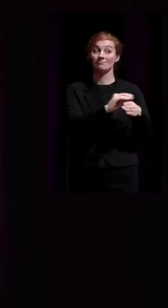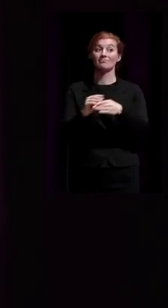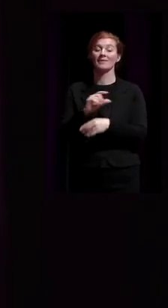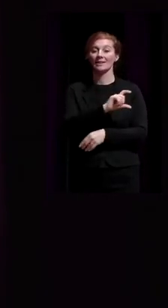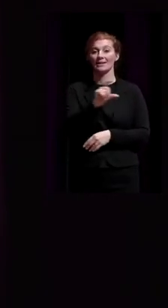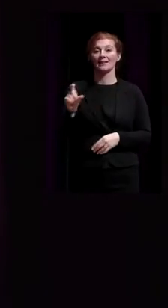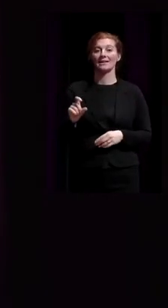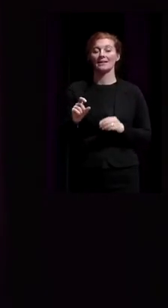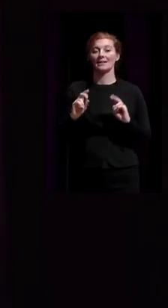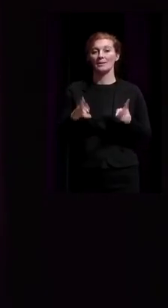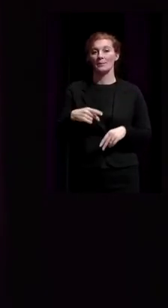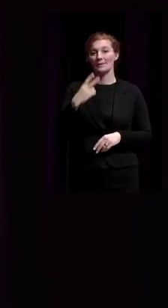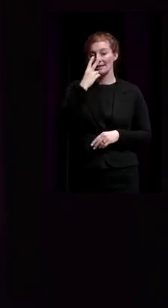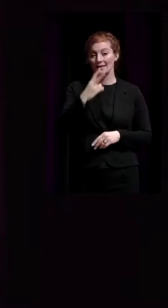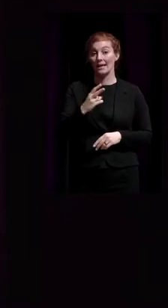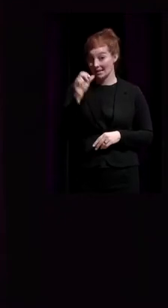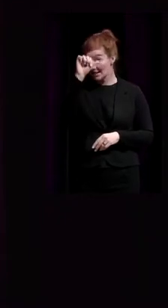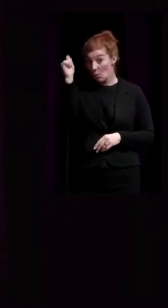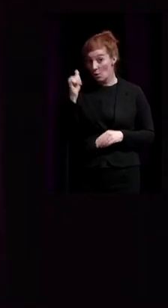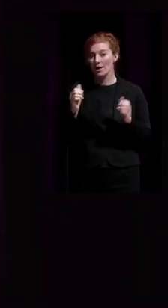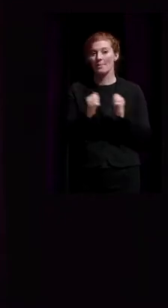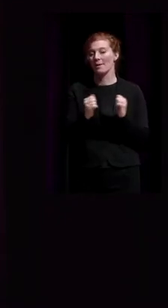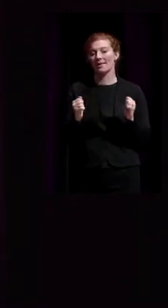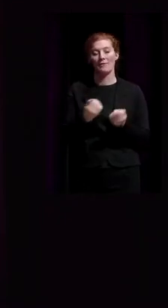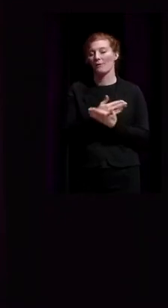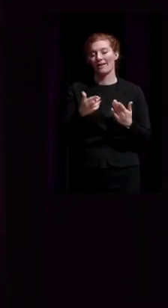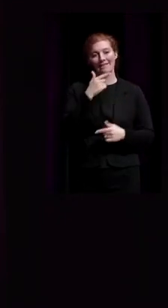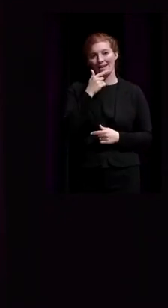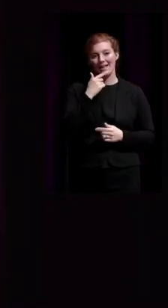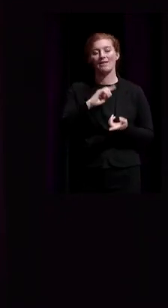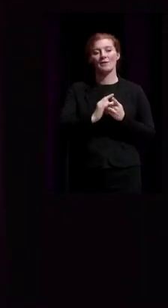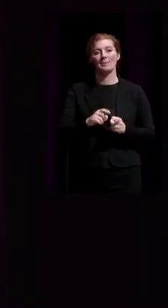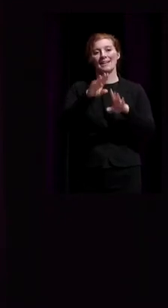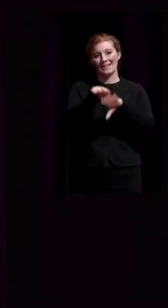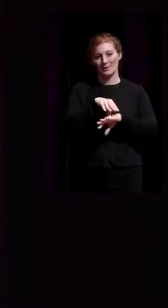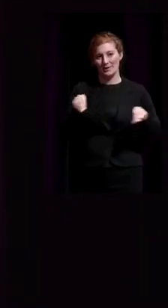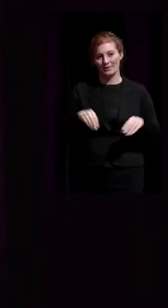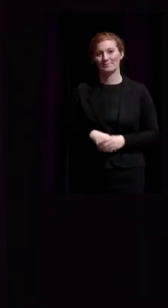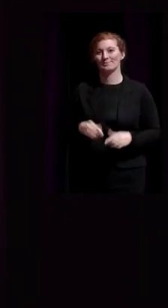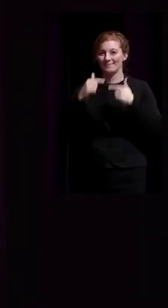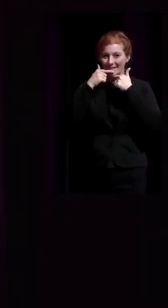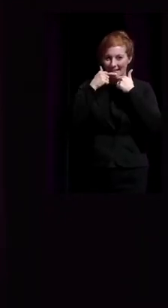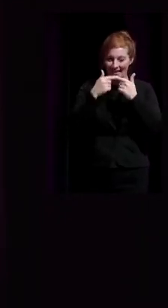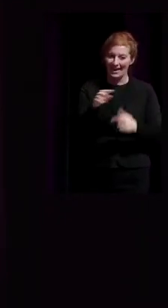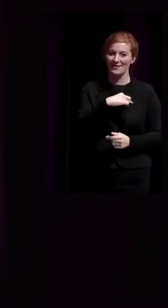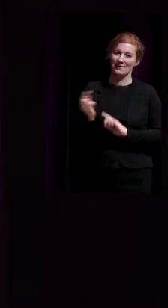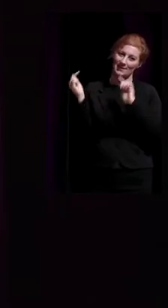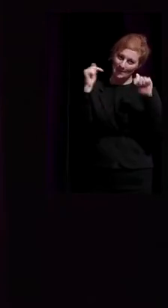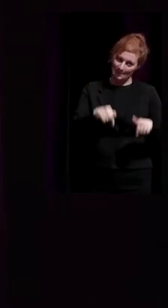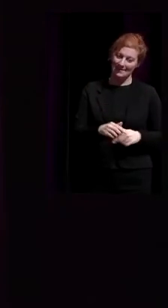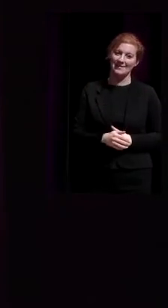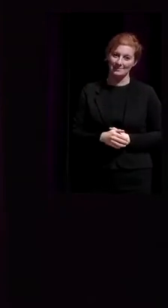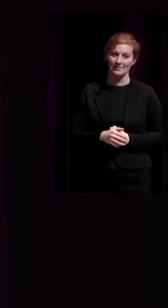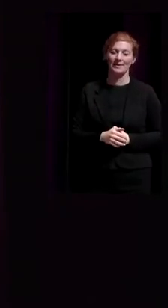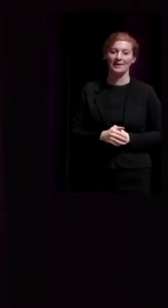att det kan vara svårt, men var inte rädd för att det ger resultat. Tack så mycket för att vi fick vara med. Vi känner oss helt